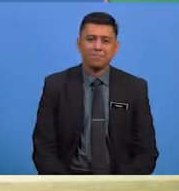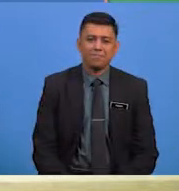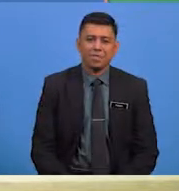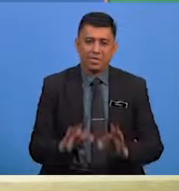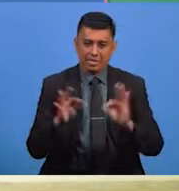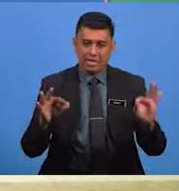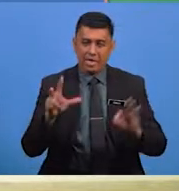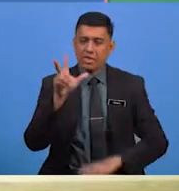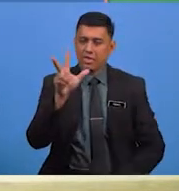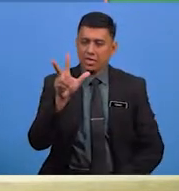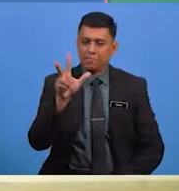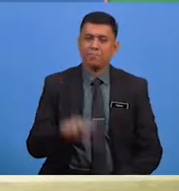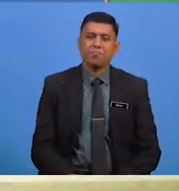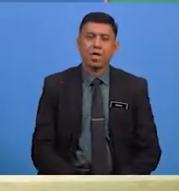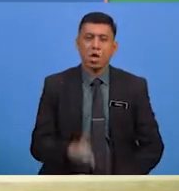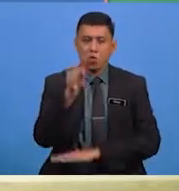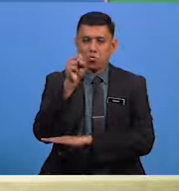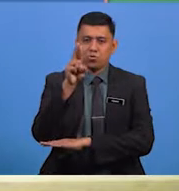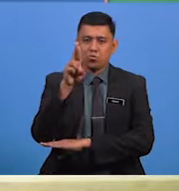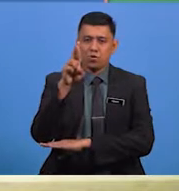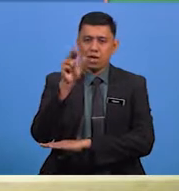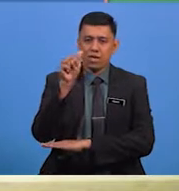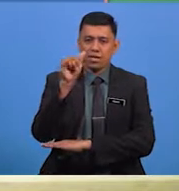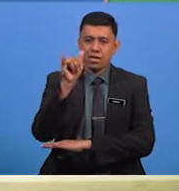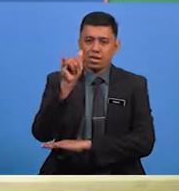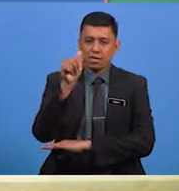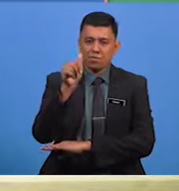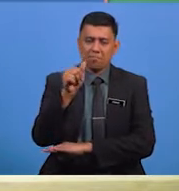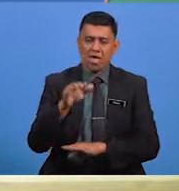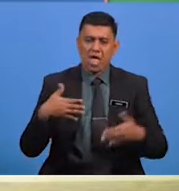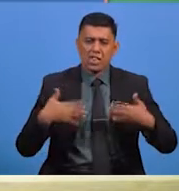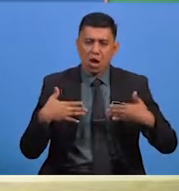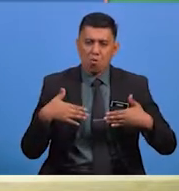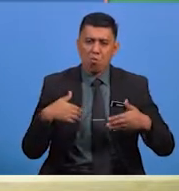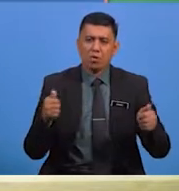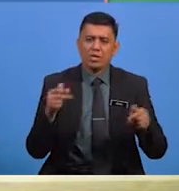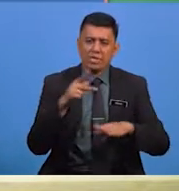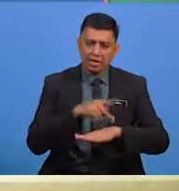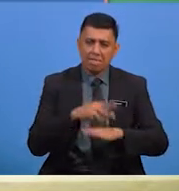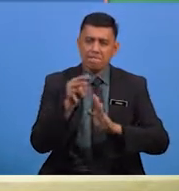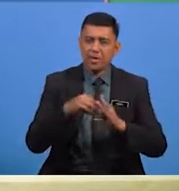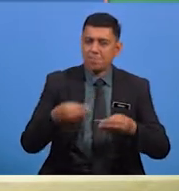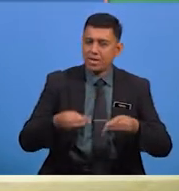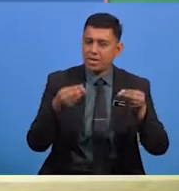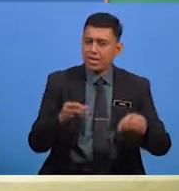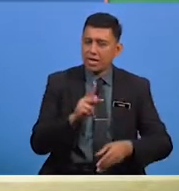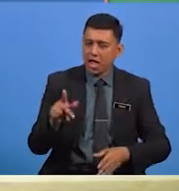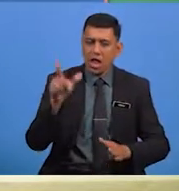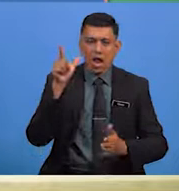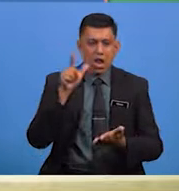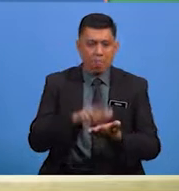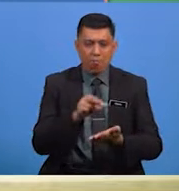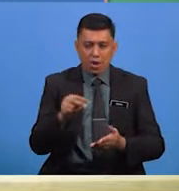Ayat yang ketiga, Suraya takut ketika memberikan